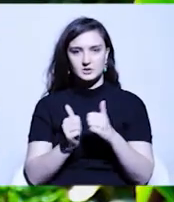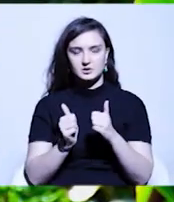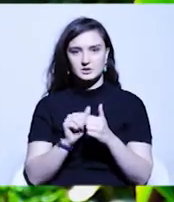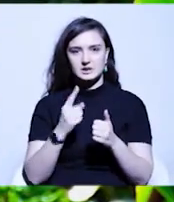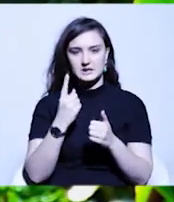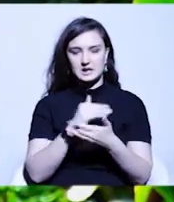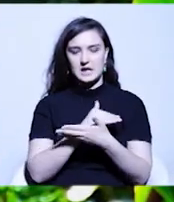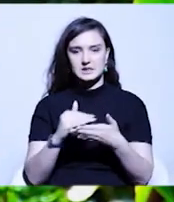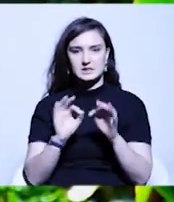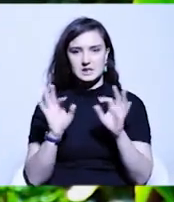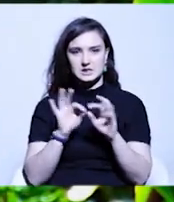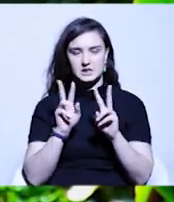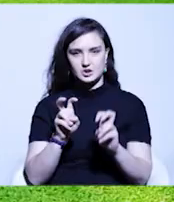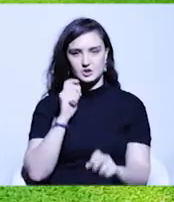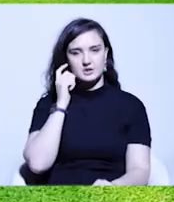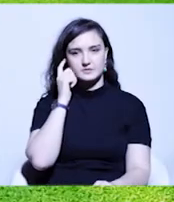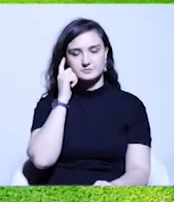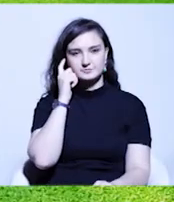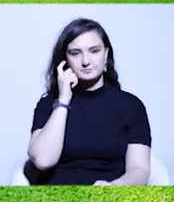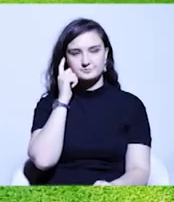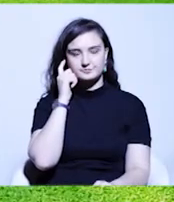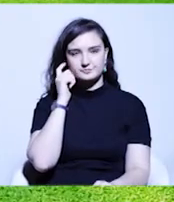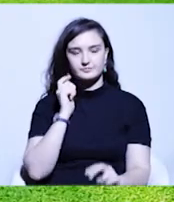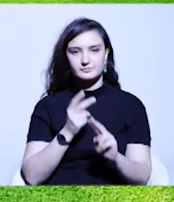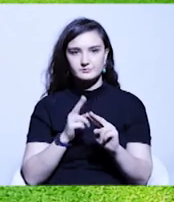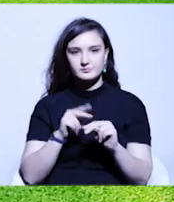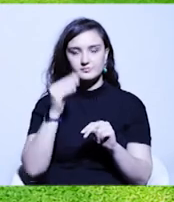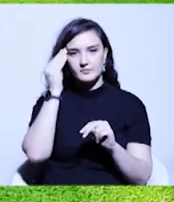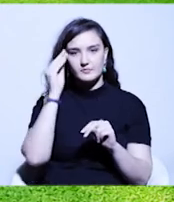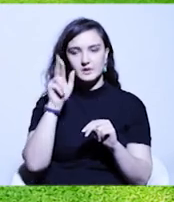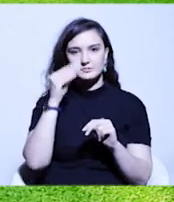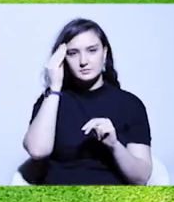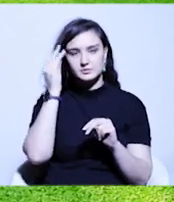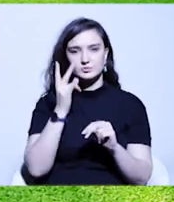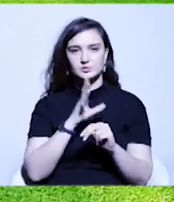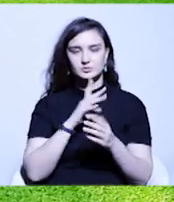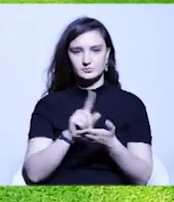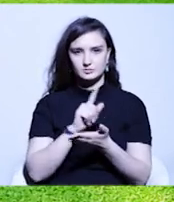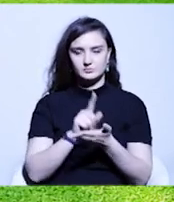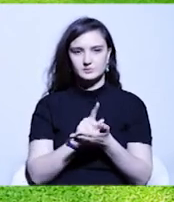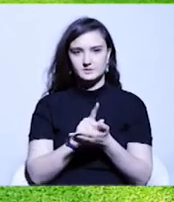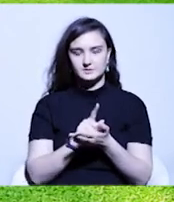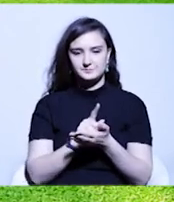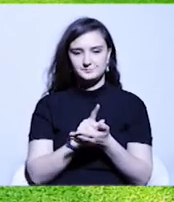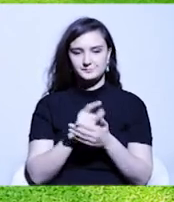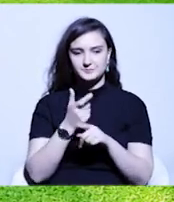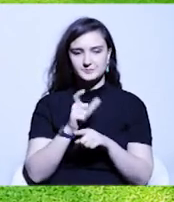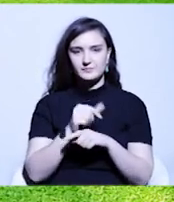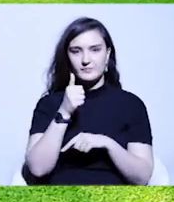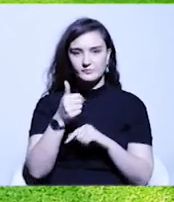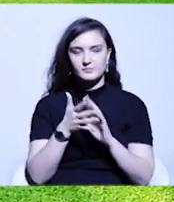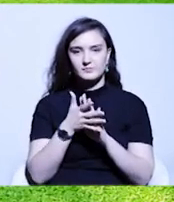აი ამ ერთი ხაზის ახსნას წარმოადგენს. და აი ეს აზრი და იდეა უნდა იყოს აუცილებლად საკმაოდ